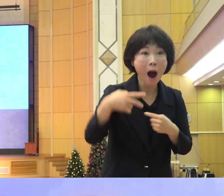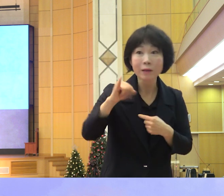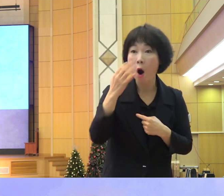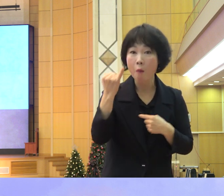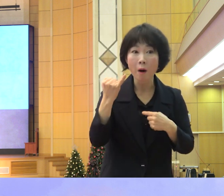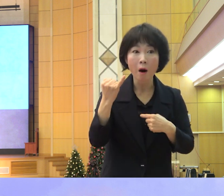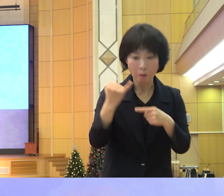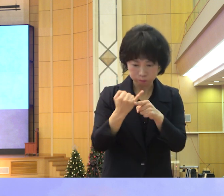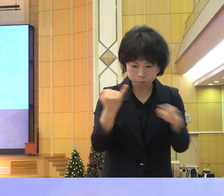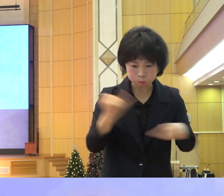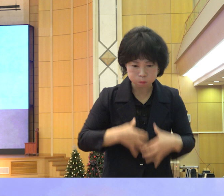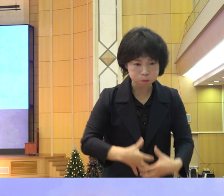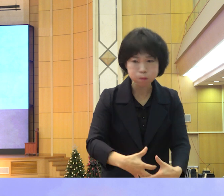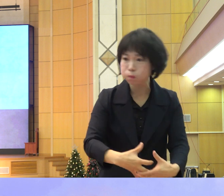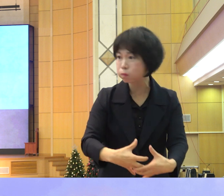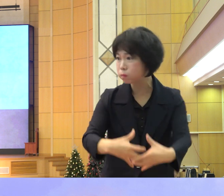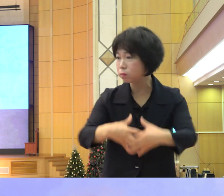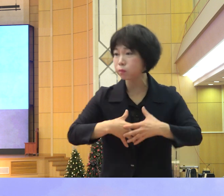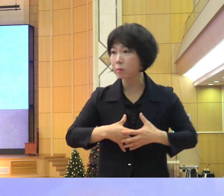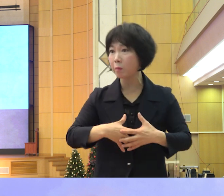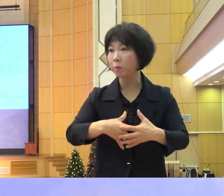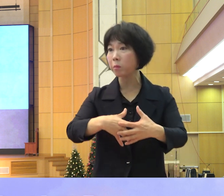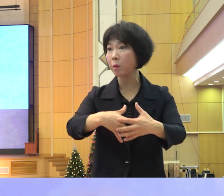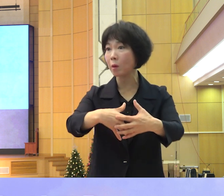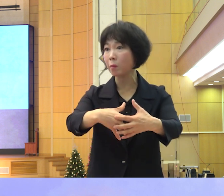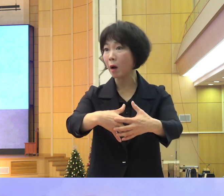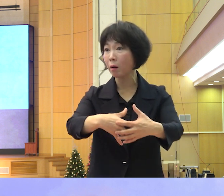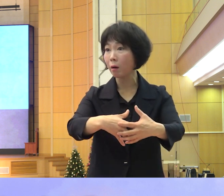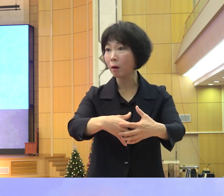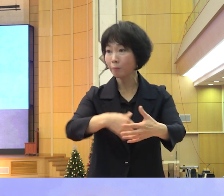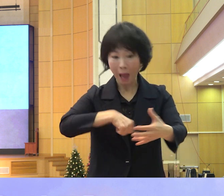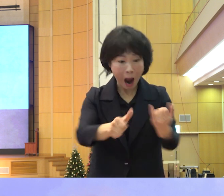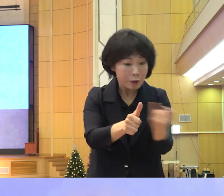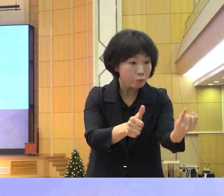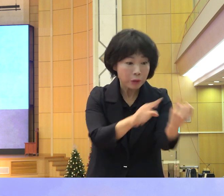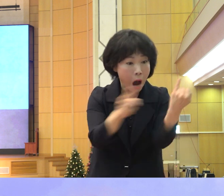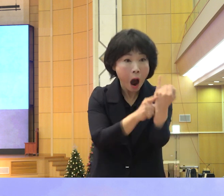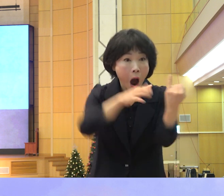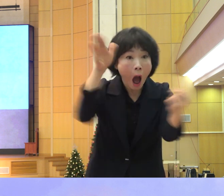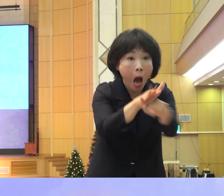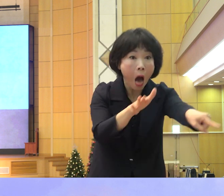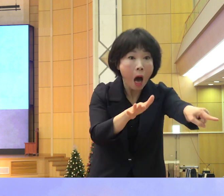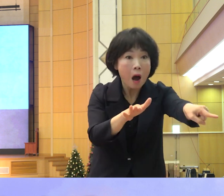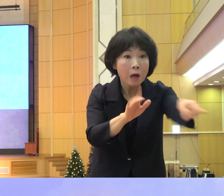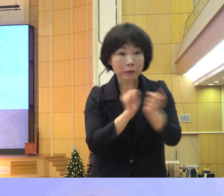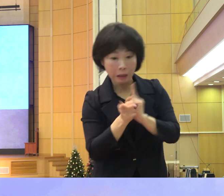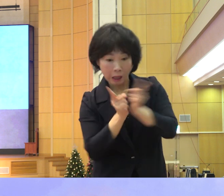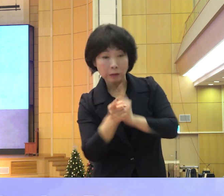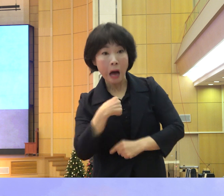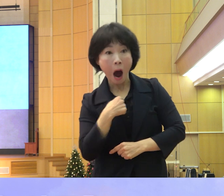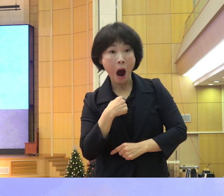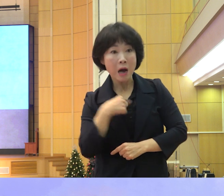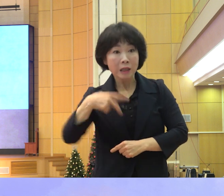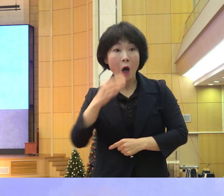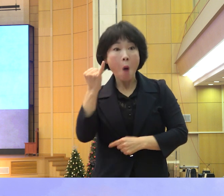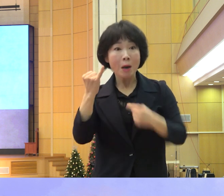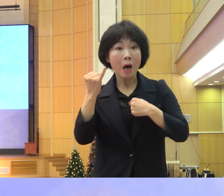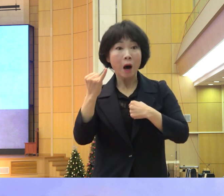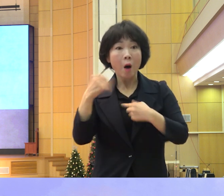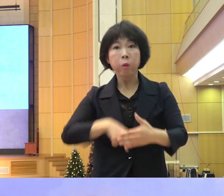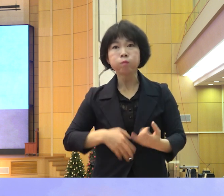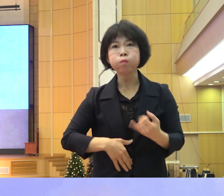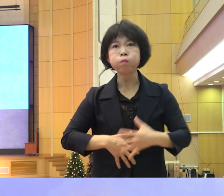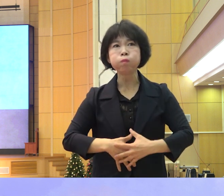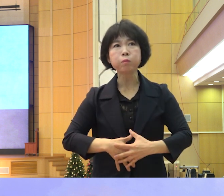시어머니 배가 불러오는 거야. 며느리는 소식이 없고 1년이 지나자